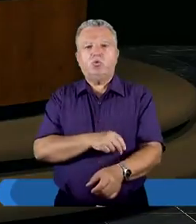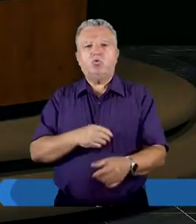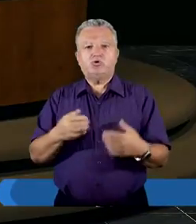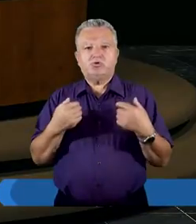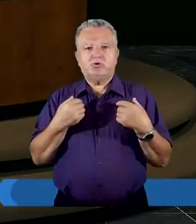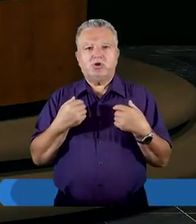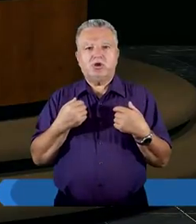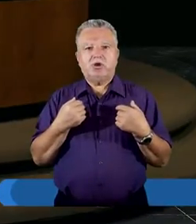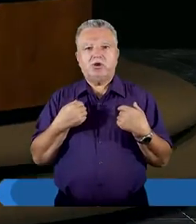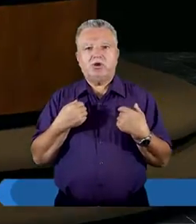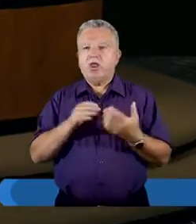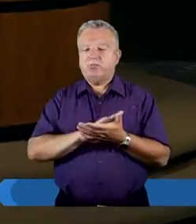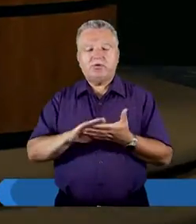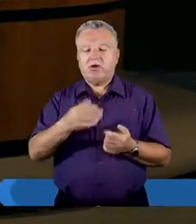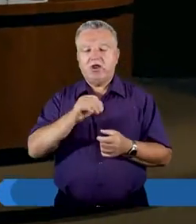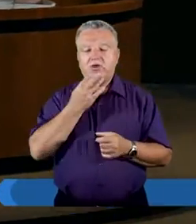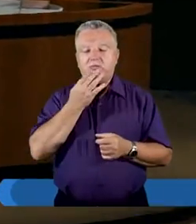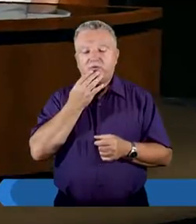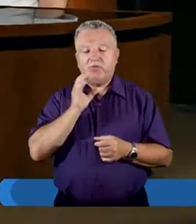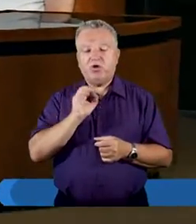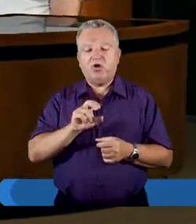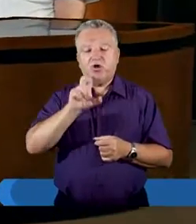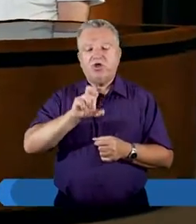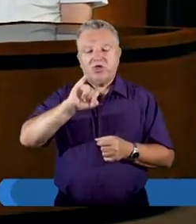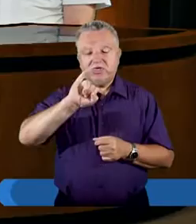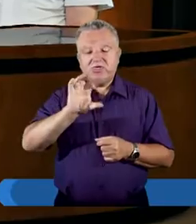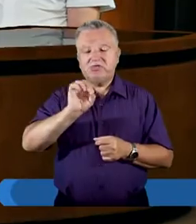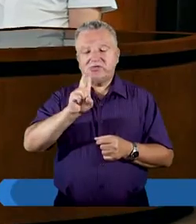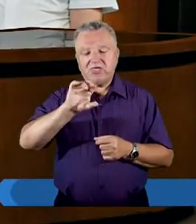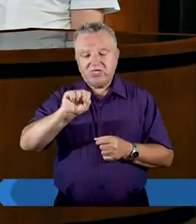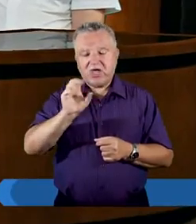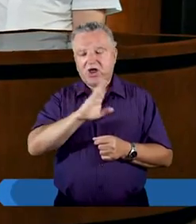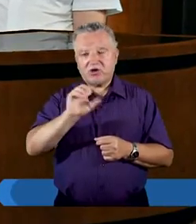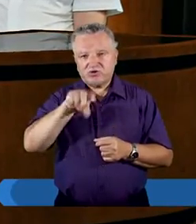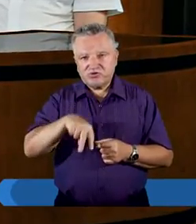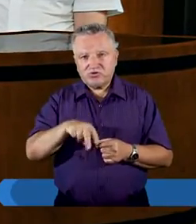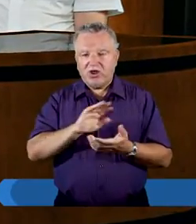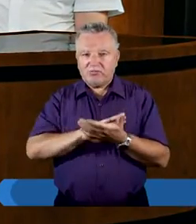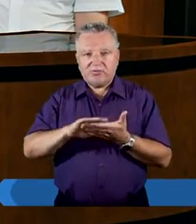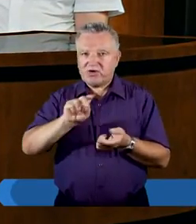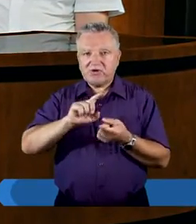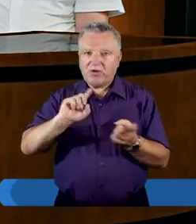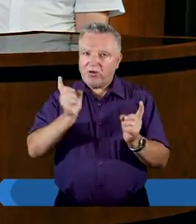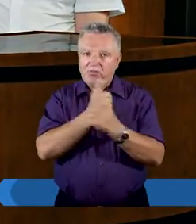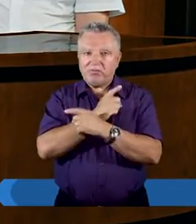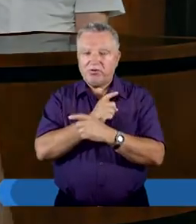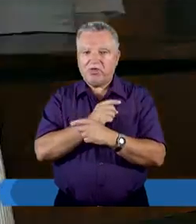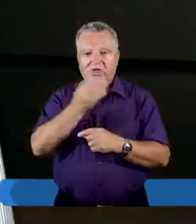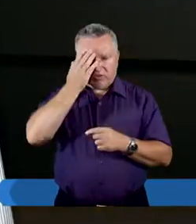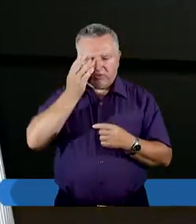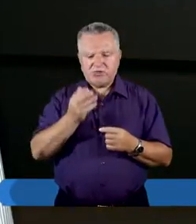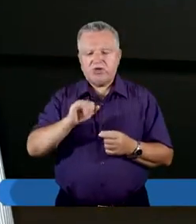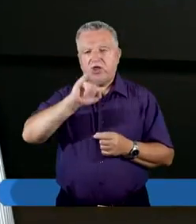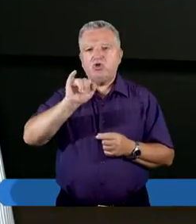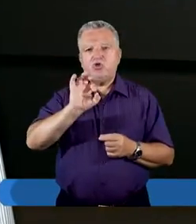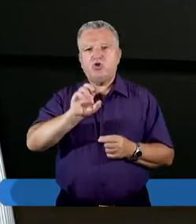mówimy o Hiskiaszu, mówimy o Jozjaszu. O Jozjaszu. Jemu Bóg nie przedłużył życia, jemu Bóg zapowiedział, że umrze młodo. Wiecie, ile miał lat